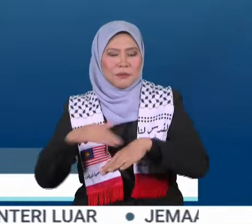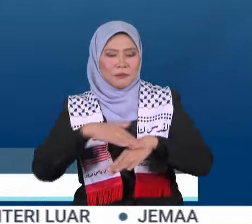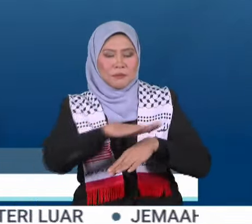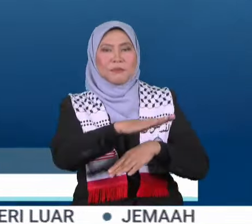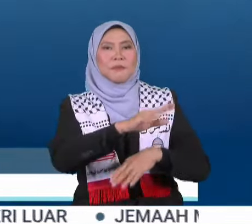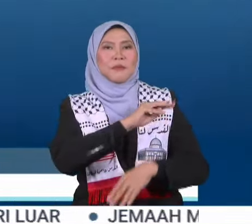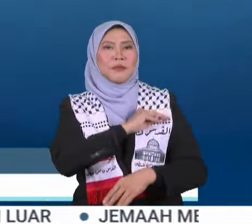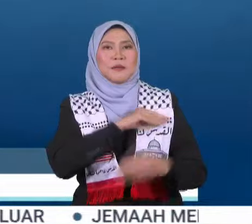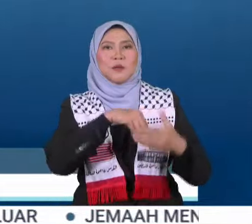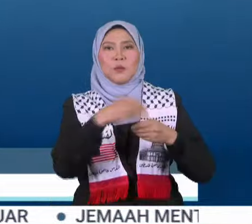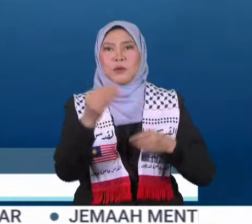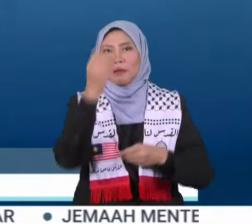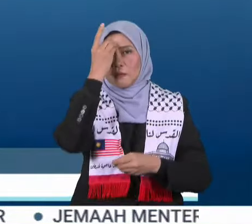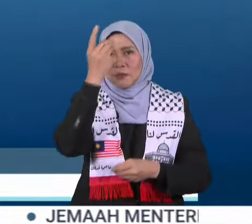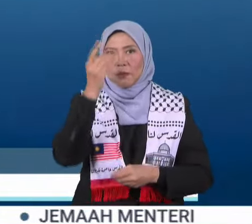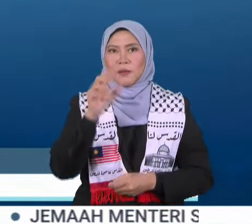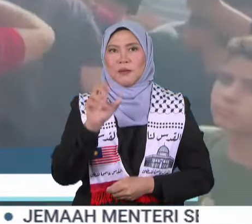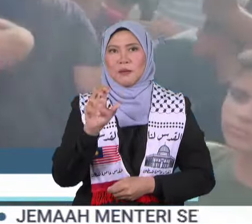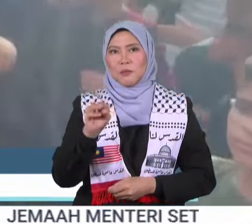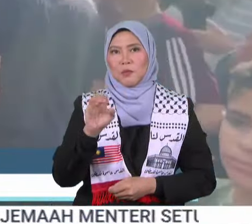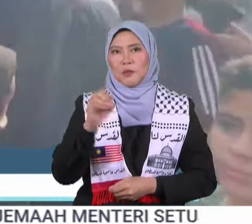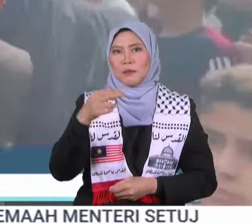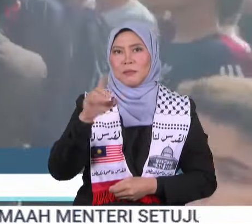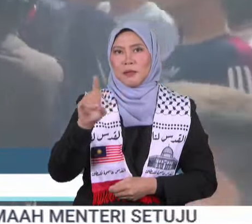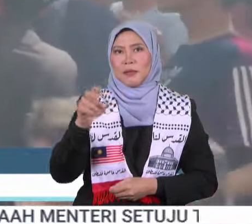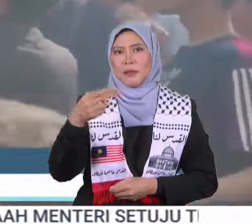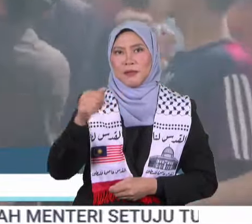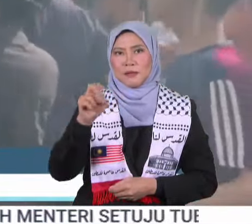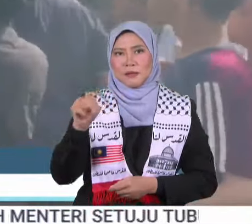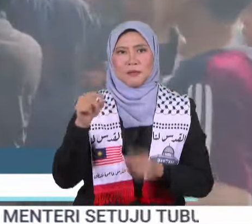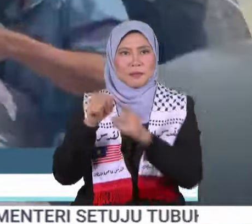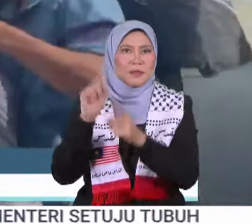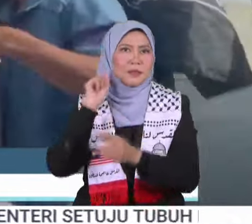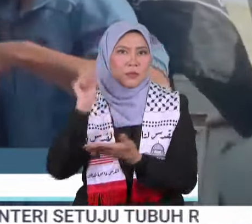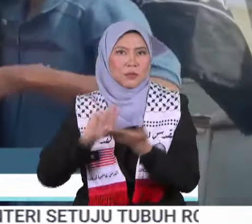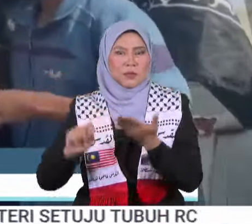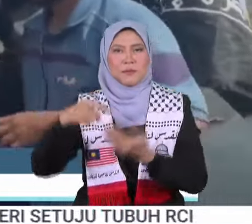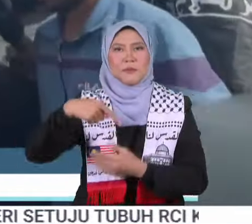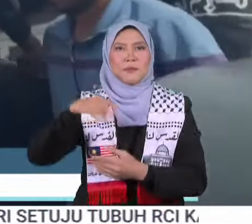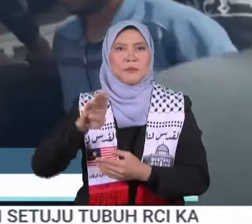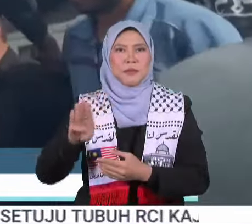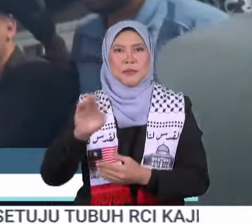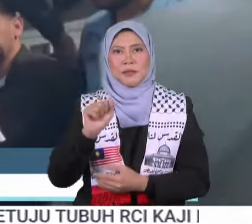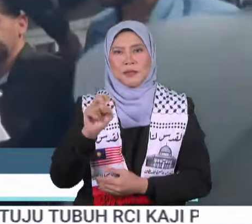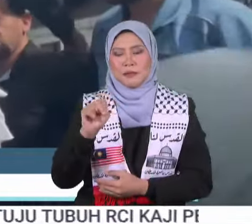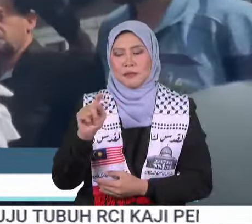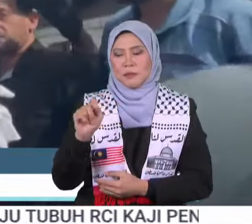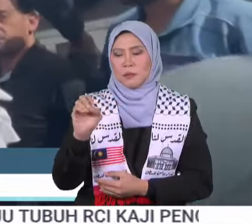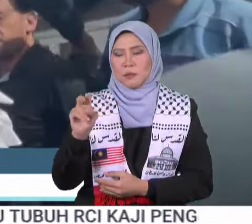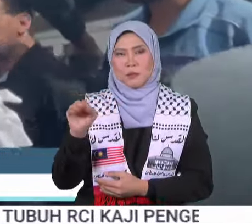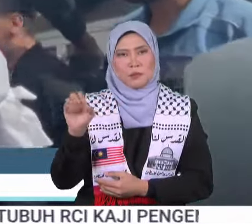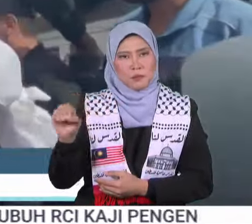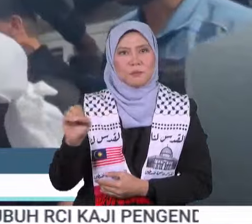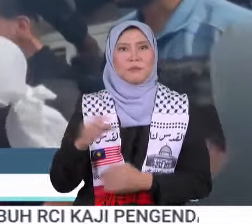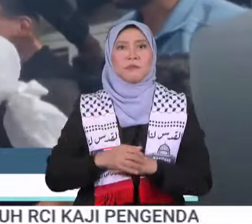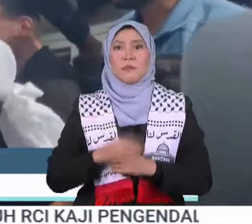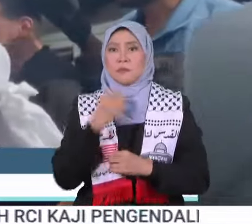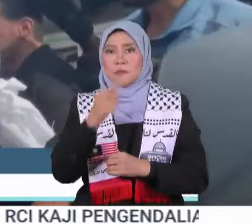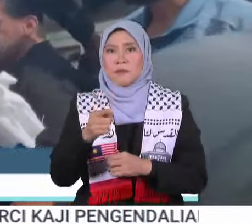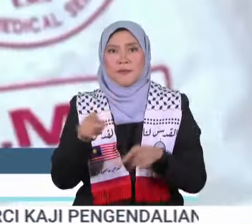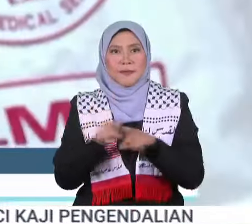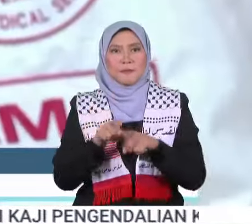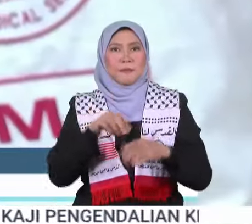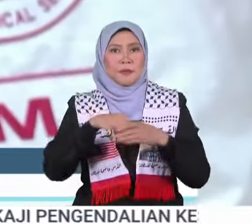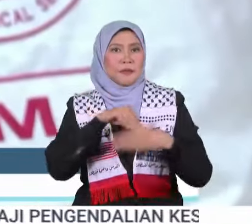luar Datuk Seri Mohamad Hassan kepada setiausaha Agung PBB Antonio guterz gezaan telah disampaikan menteri luar